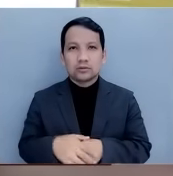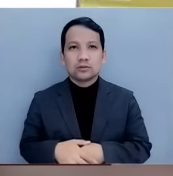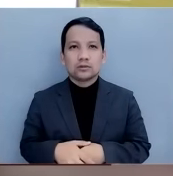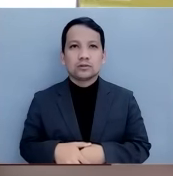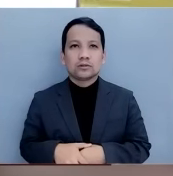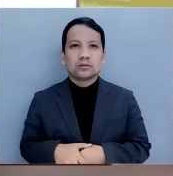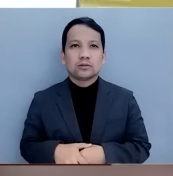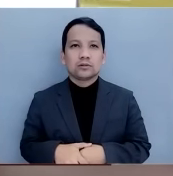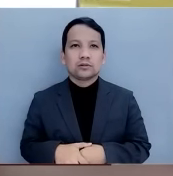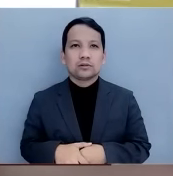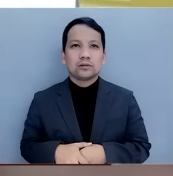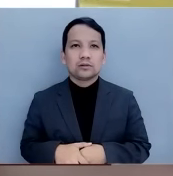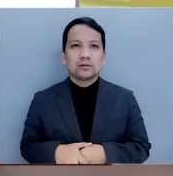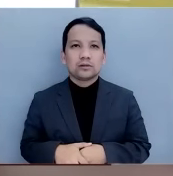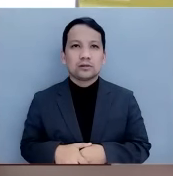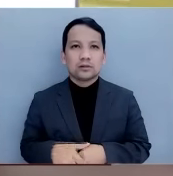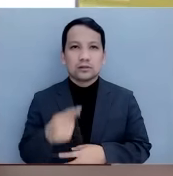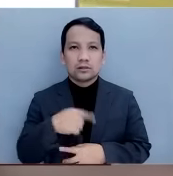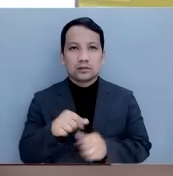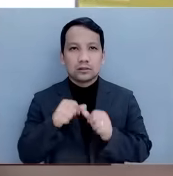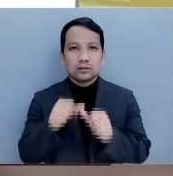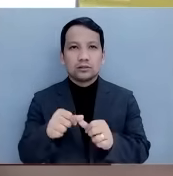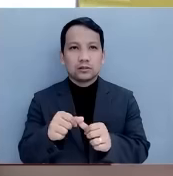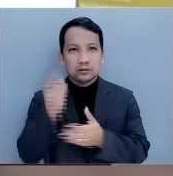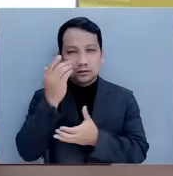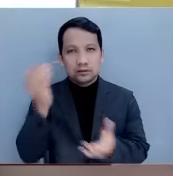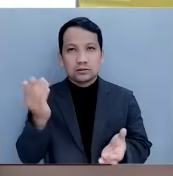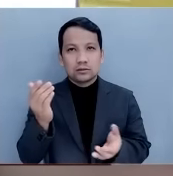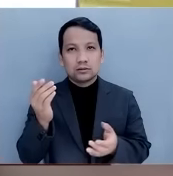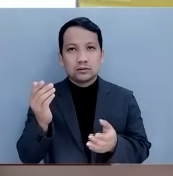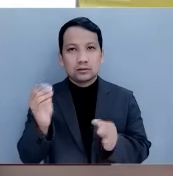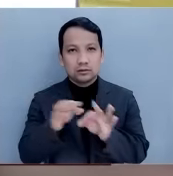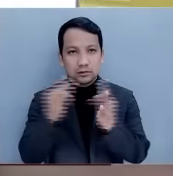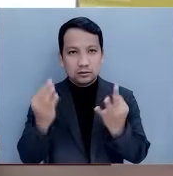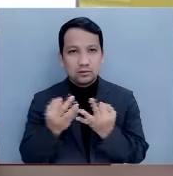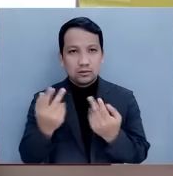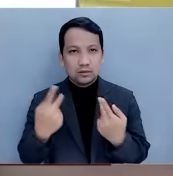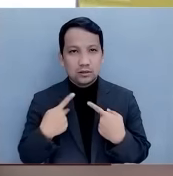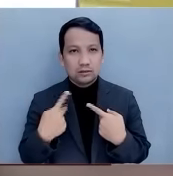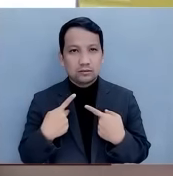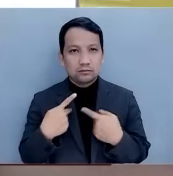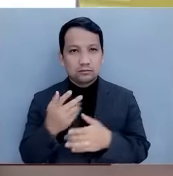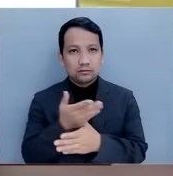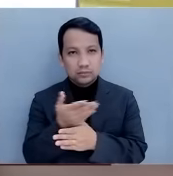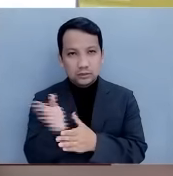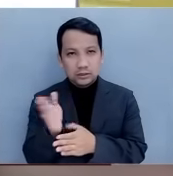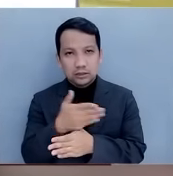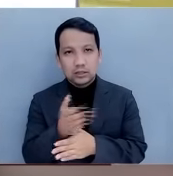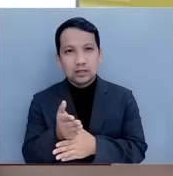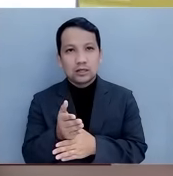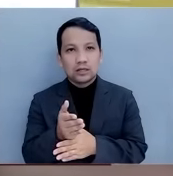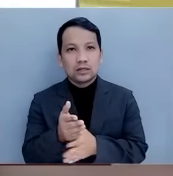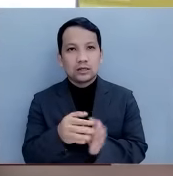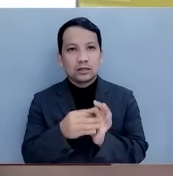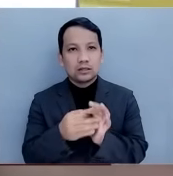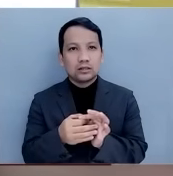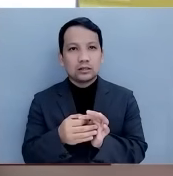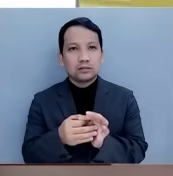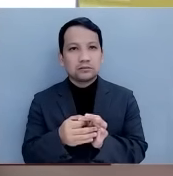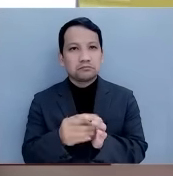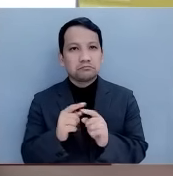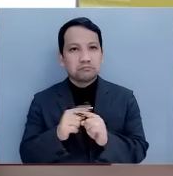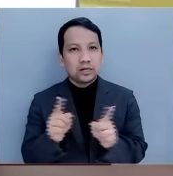At nagpapatulong sana siya sa mga kaibigan niya na magkaroon ng alibi para makaalis siya. Pero